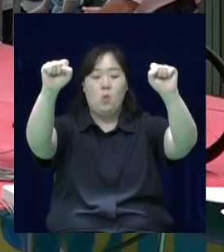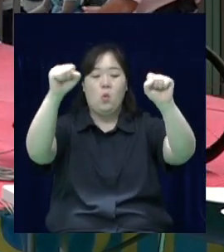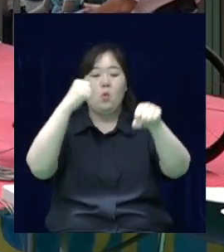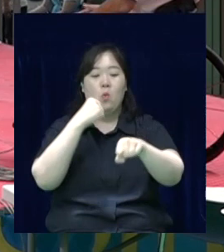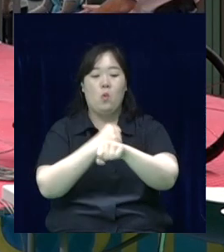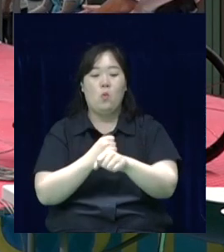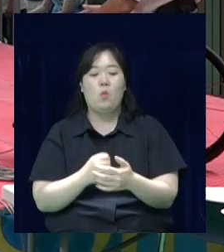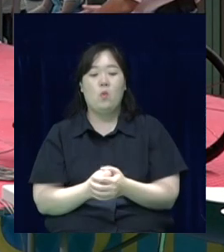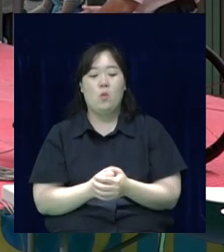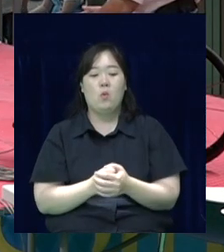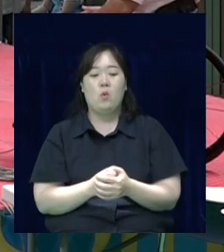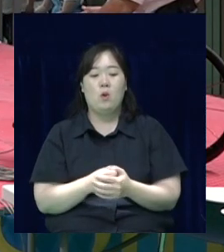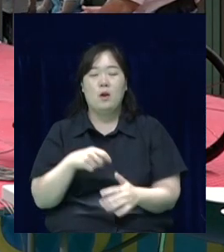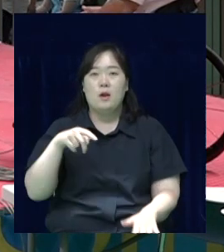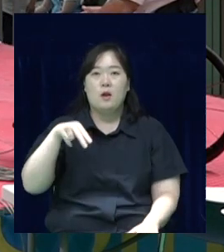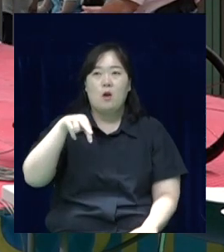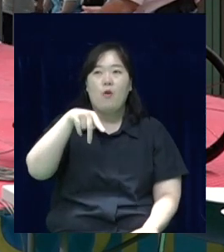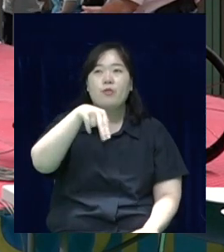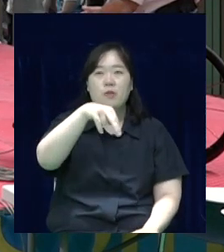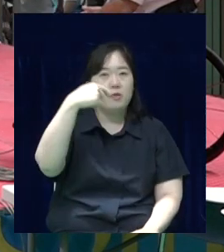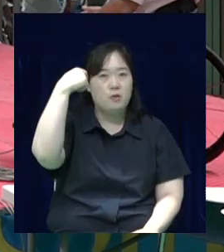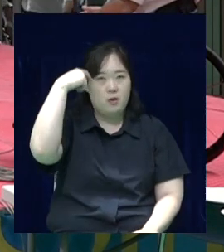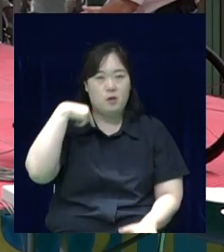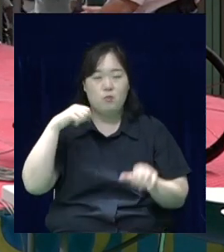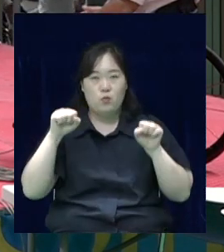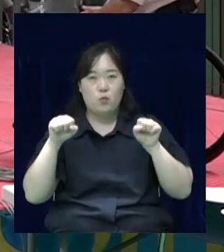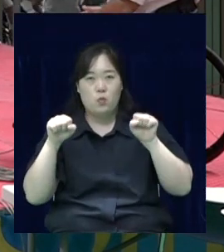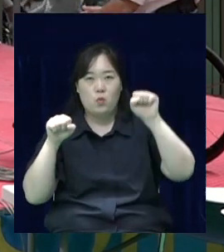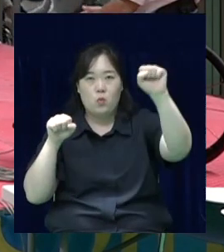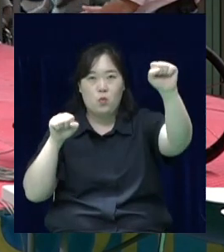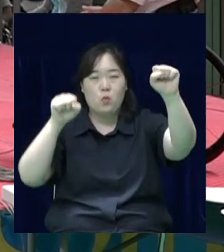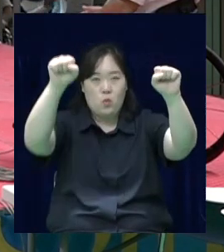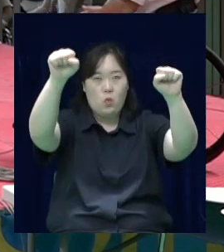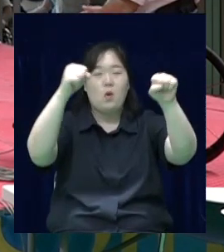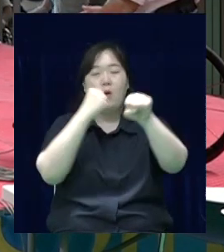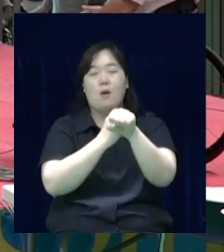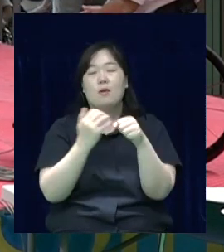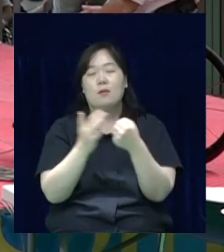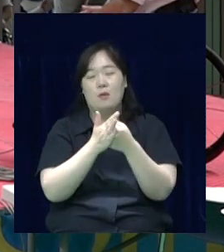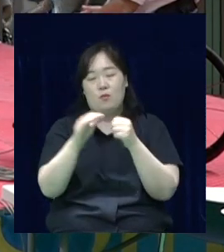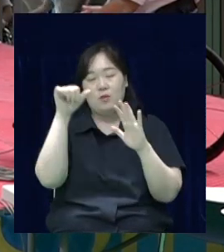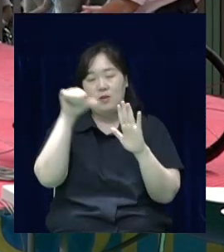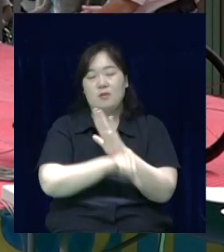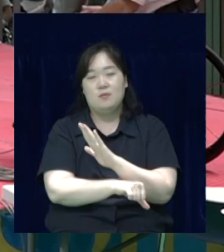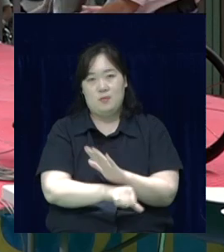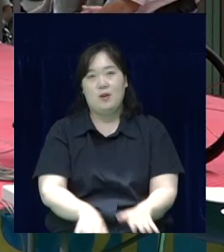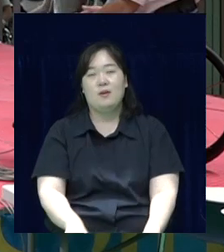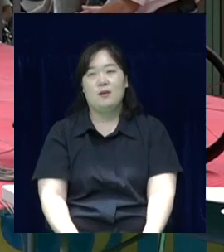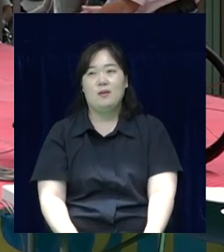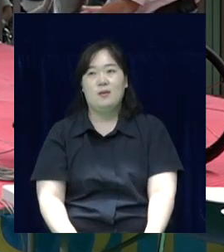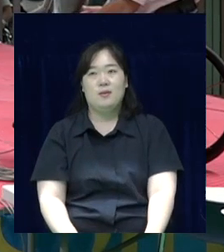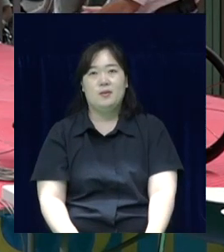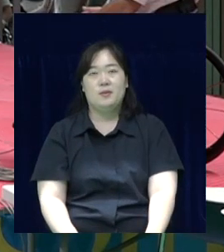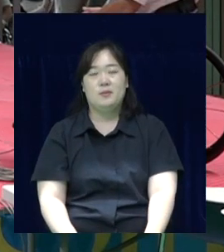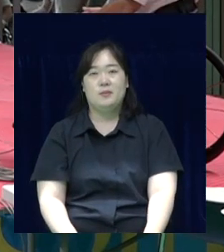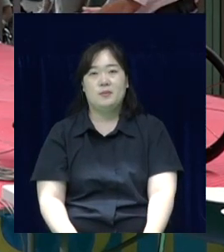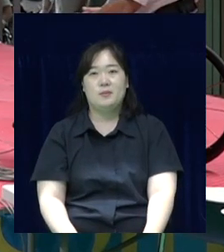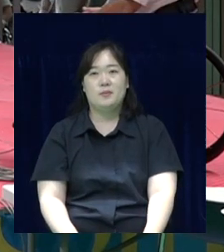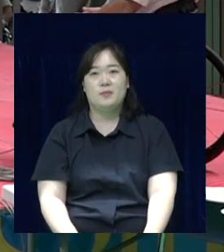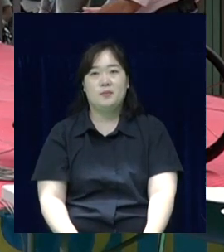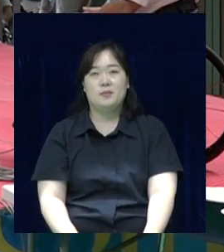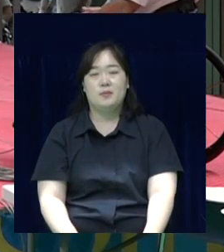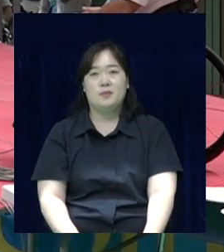네. 이게 걷는 듯한 느낌이 오면 안 됩니다. 네. 예. 자, 지금 그런 부분들을 또